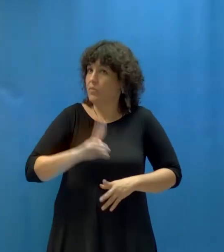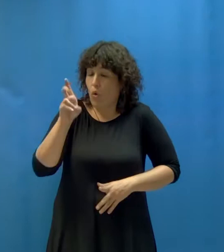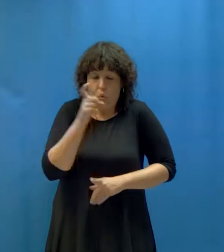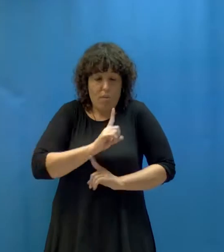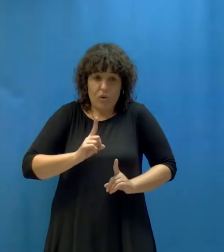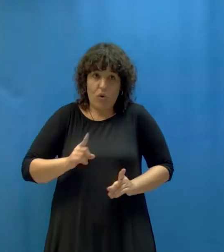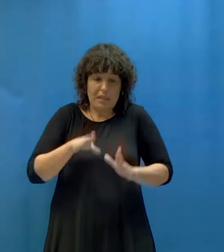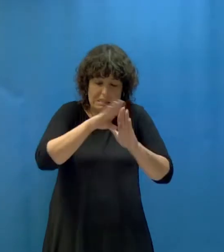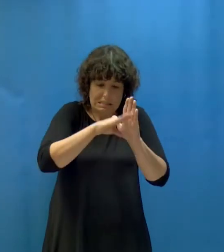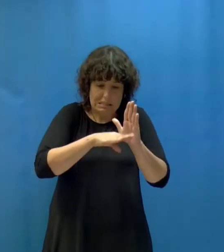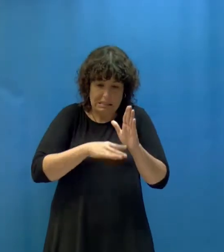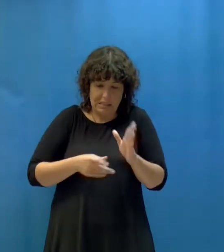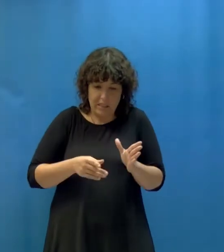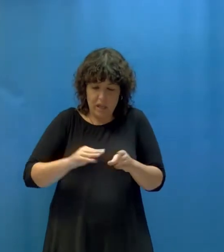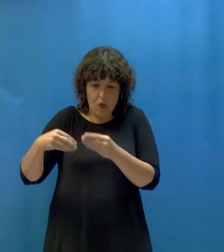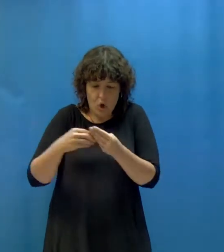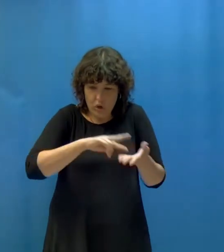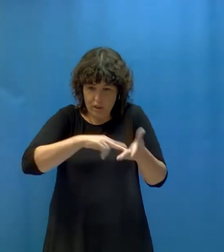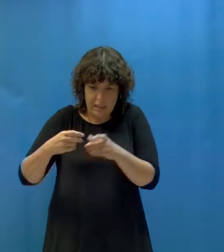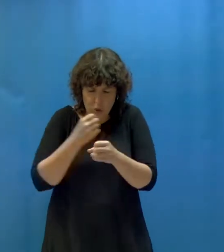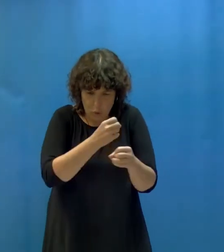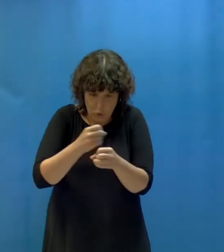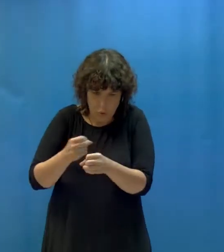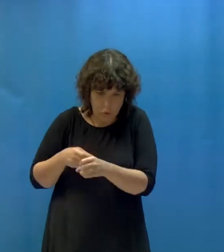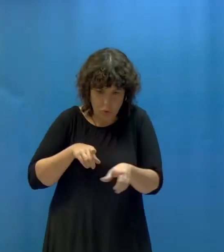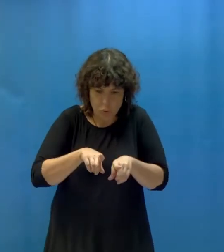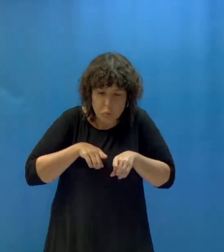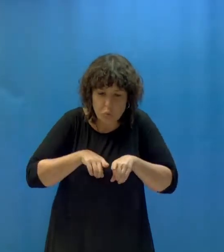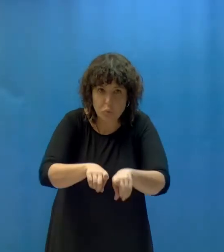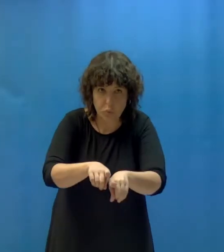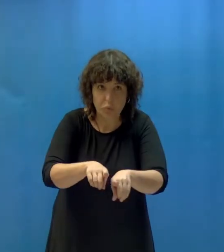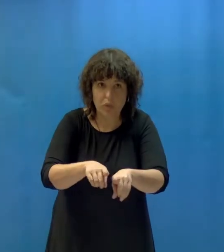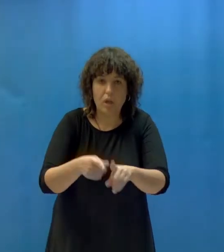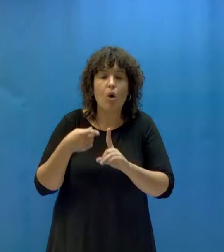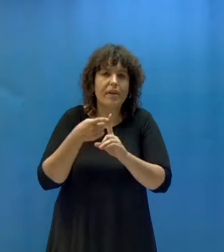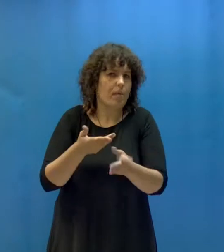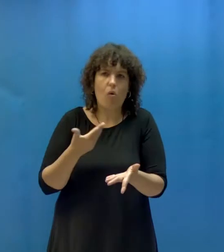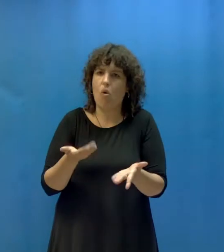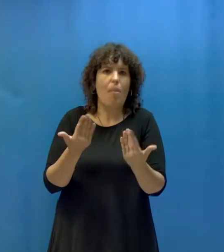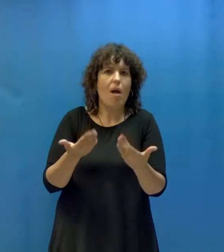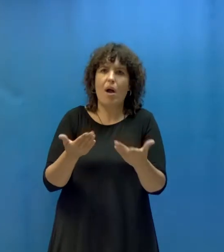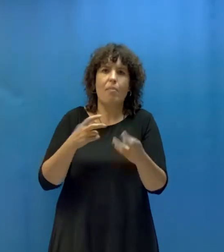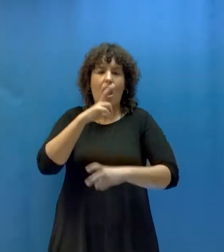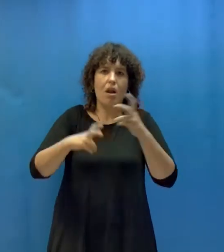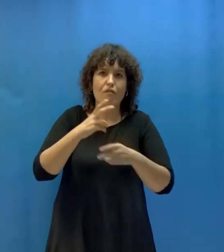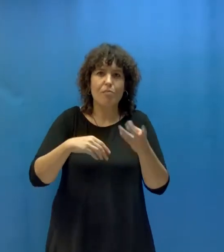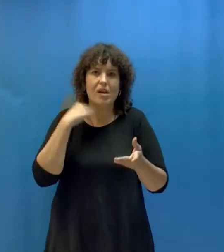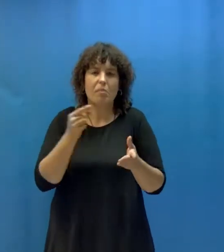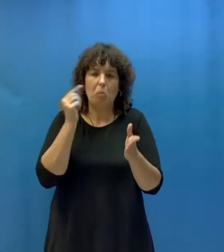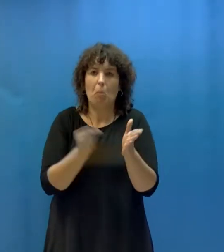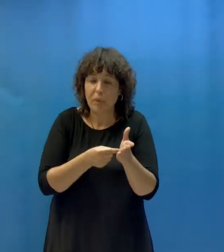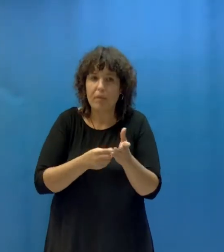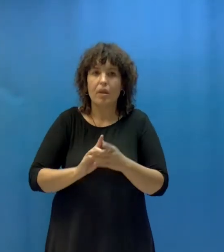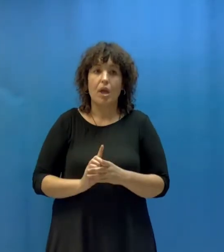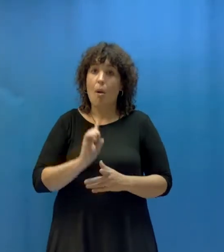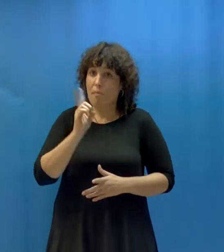elaborar juntament amb els tècnics, prioritzant les infraestructures que calien una major rapidesa en les seues reformes. En primer lloc, com ha dit